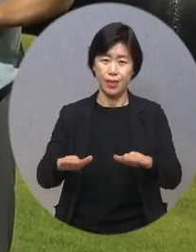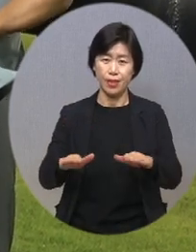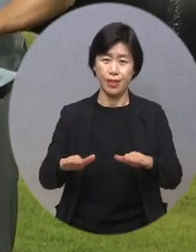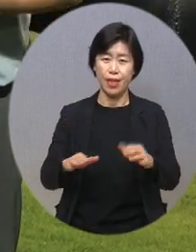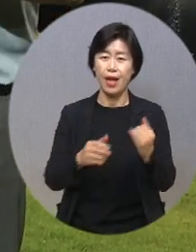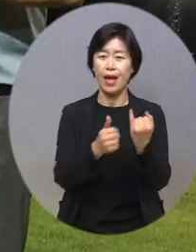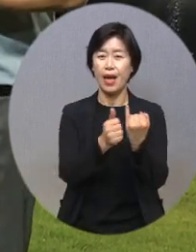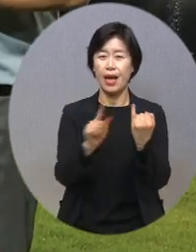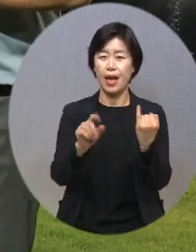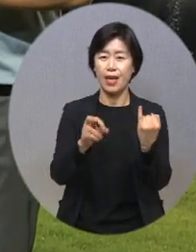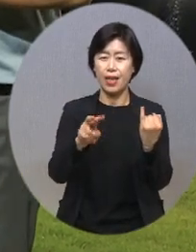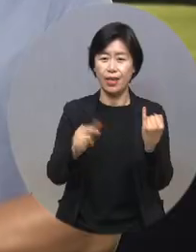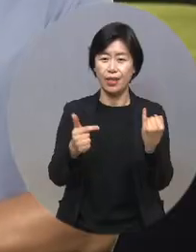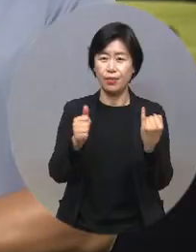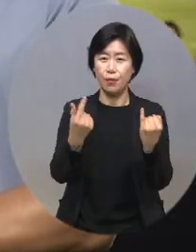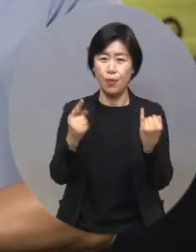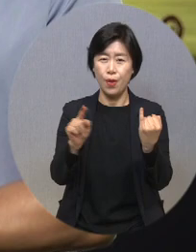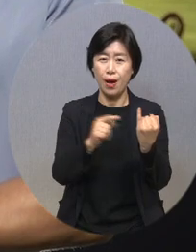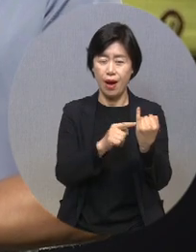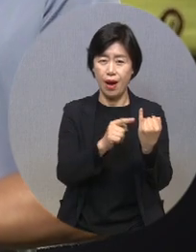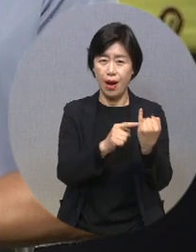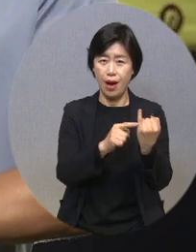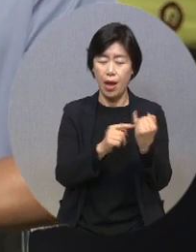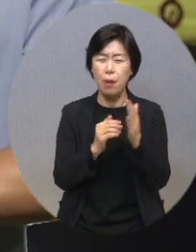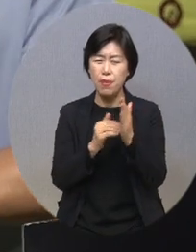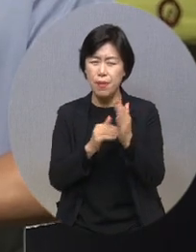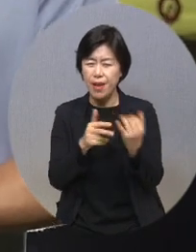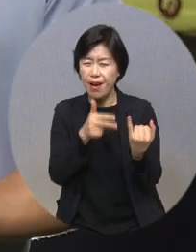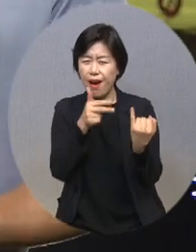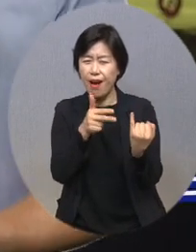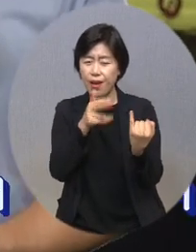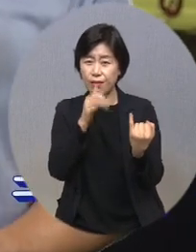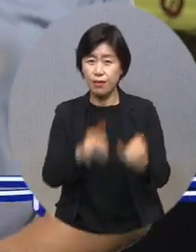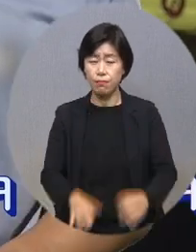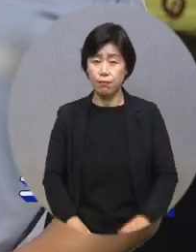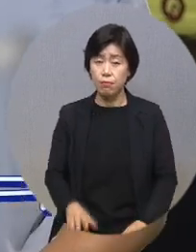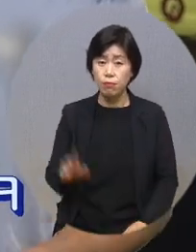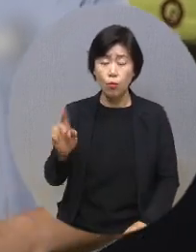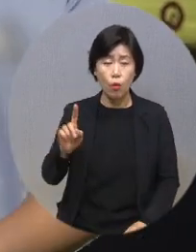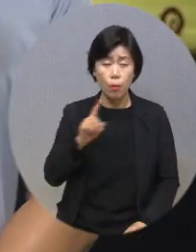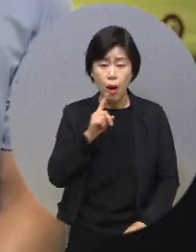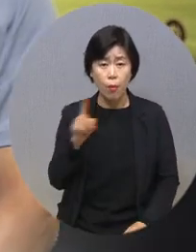하연아의 몰카였습니다. 맞아요. 나 몰카?